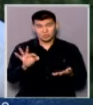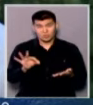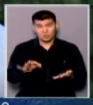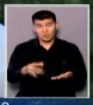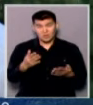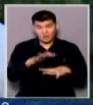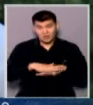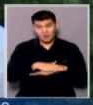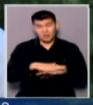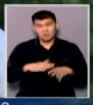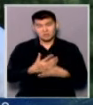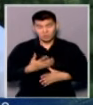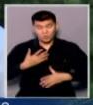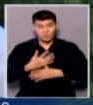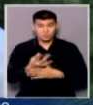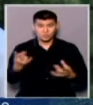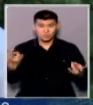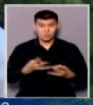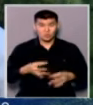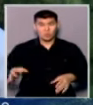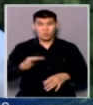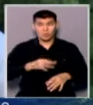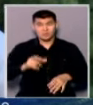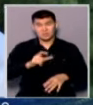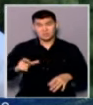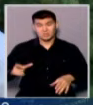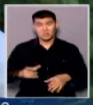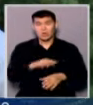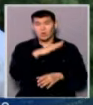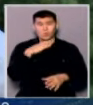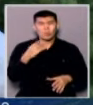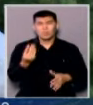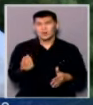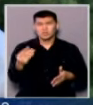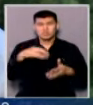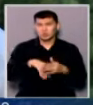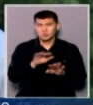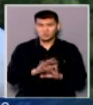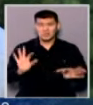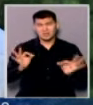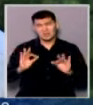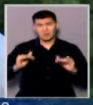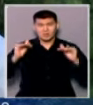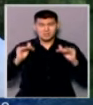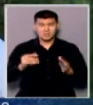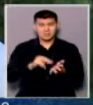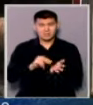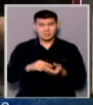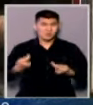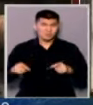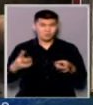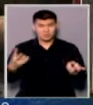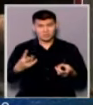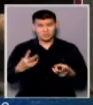бірақ халықтың да өзіміздің облыс тұрғындарының да жағдайын ойлап көп қоспай мүмкіндігінше осы бір неден өту керек деп ойлаймын енді.